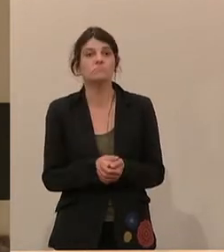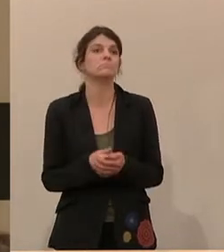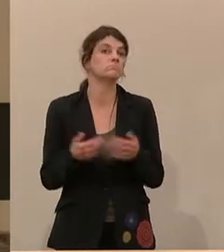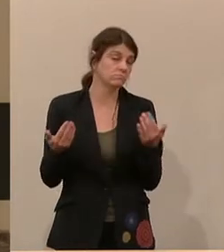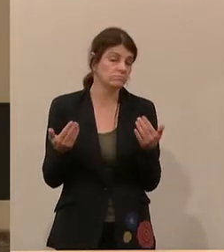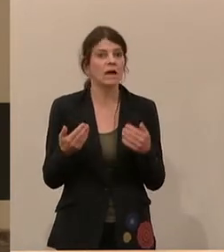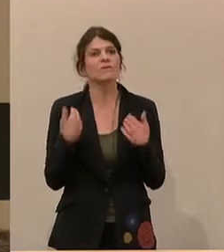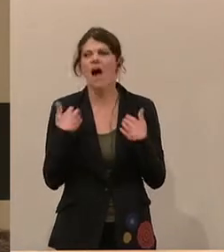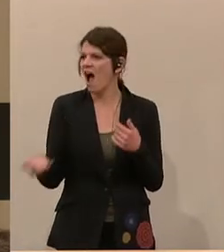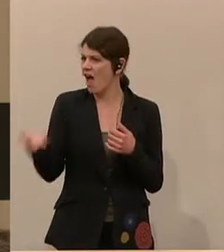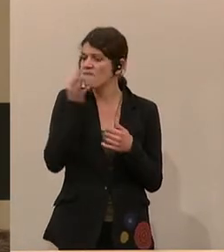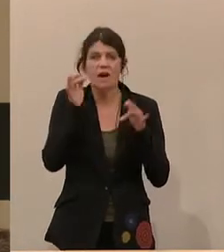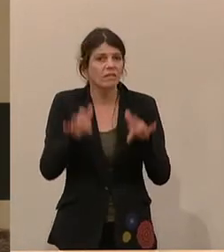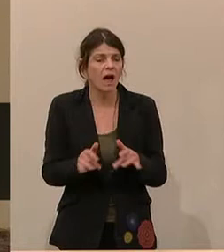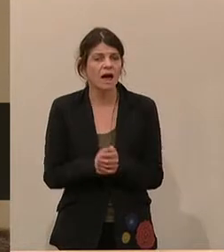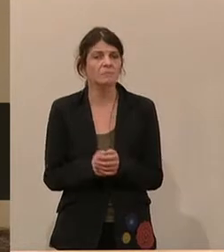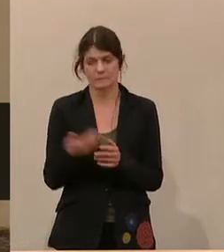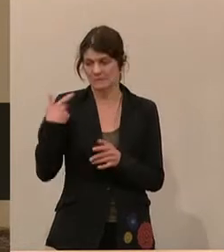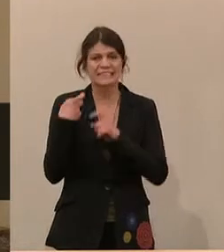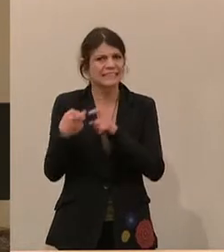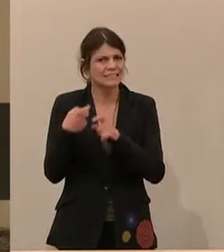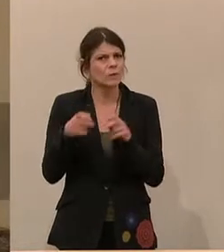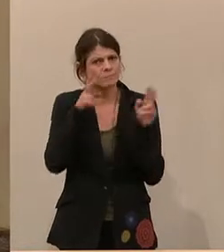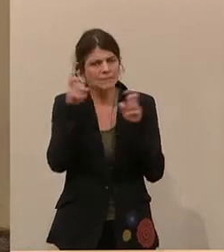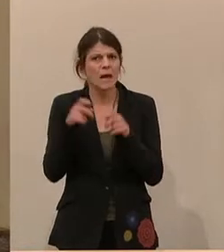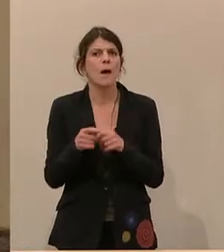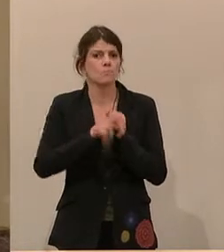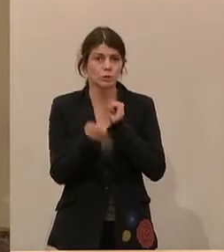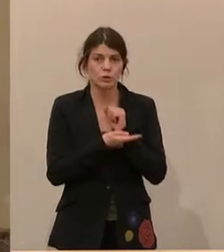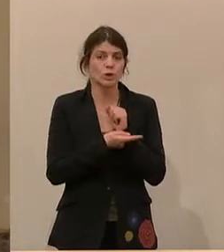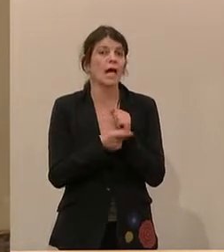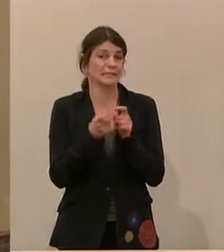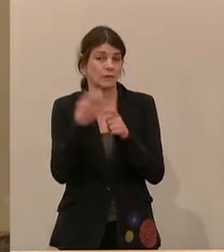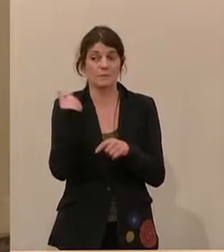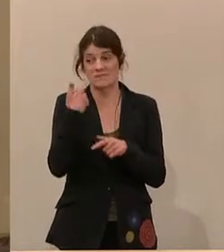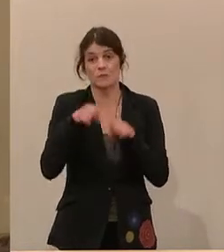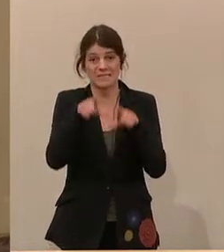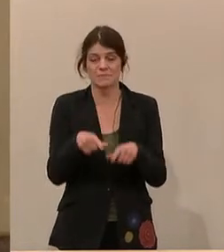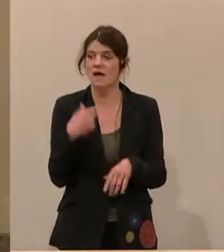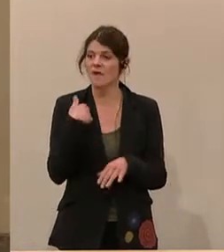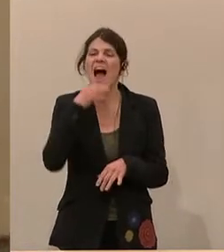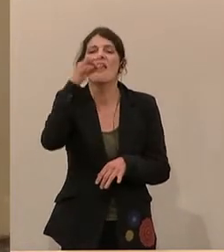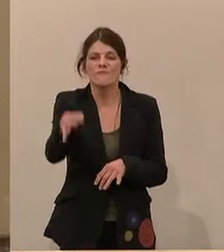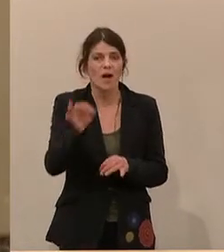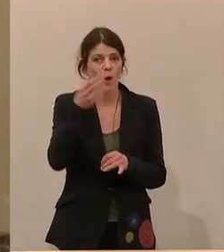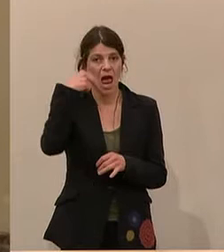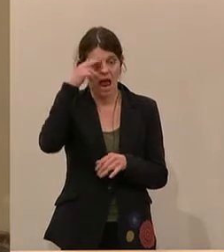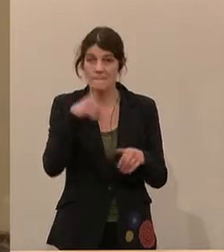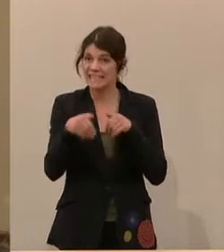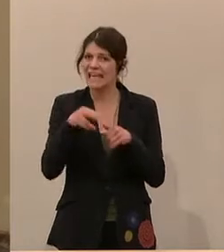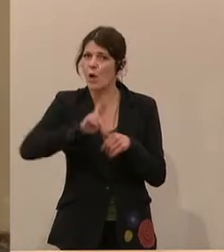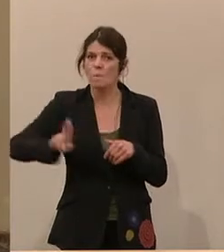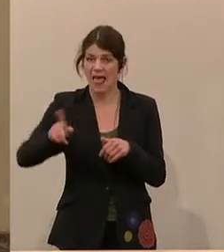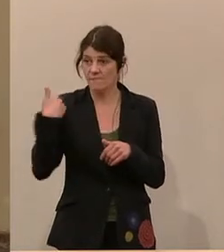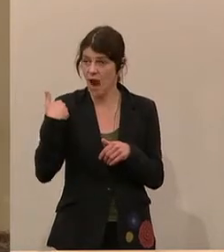eine Anfrage gehabt bei der Diskussion zum Budget 2017, damals noch an den Minister Rupprechter, wo meine